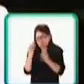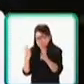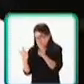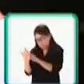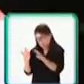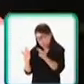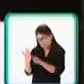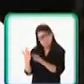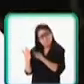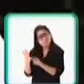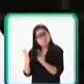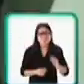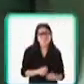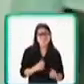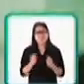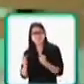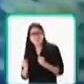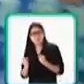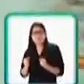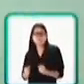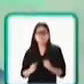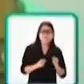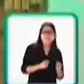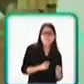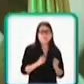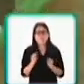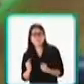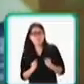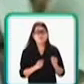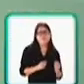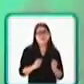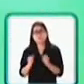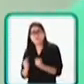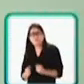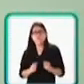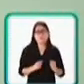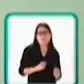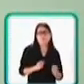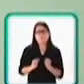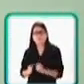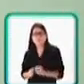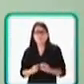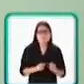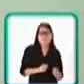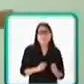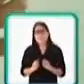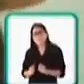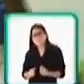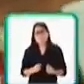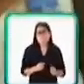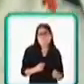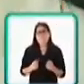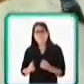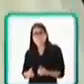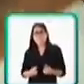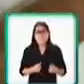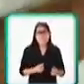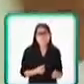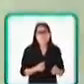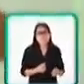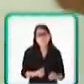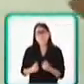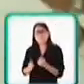งจี้นำตี้นำนะคะ ก็มาเป็นนี่แหละความหมายเดิมเนาะ ใช่ไ ม่เห็นจะเปลี่ยนอะไรมาก ต้องหมั่นเฮียนหูติดตามศึกษ